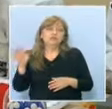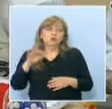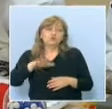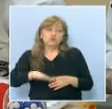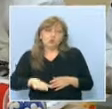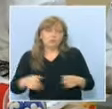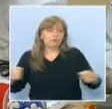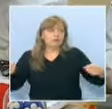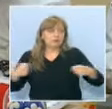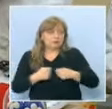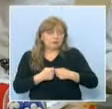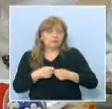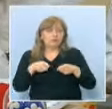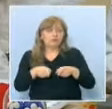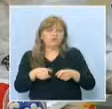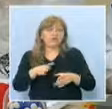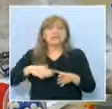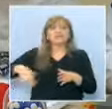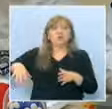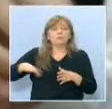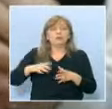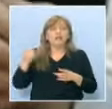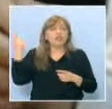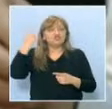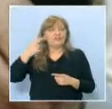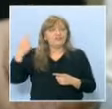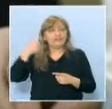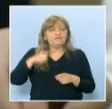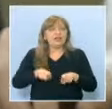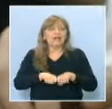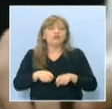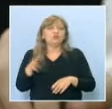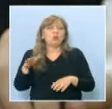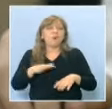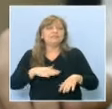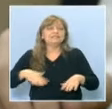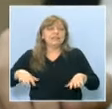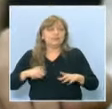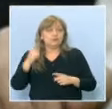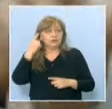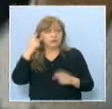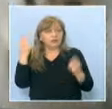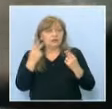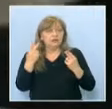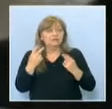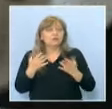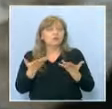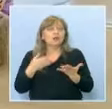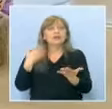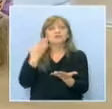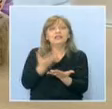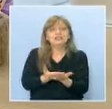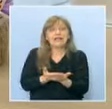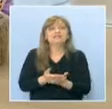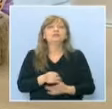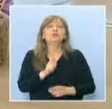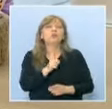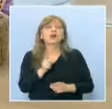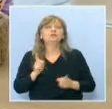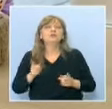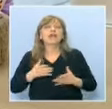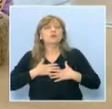с това заобикалящо ни като ежедневия обстановка, да могат да разбират, че когато даден човек има нужда от помощ,